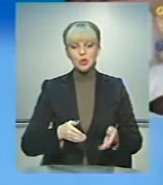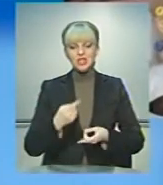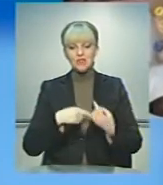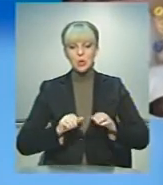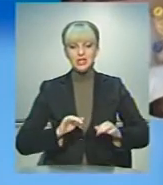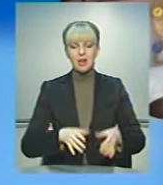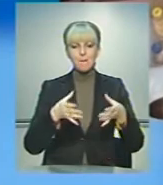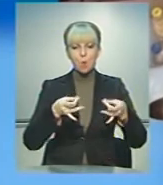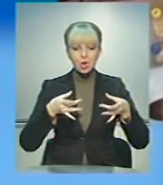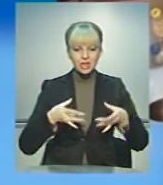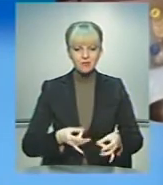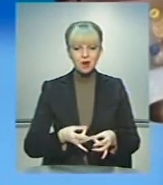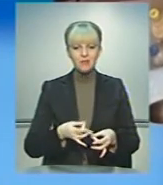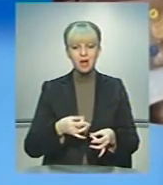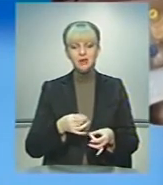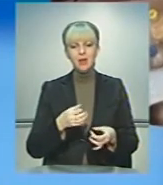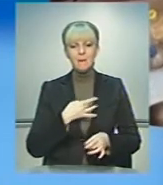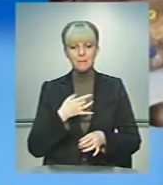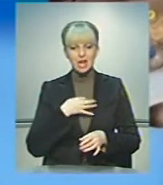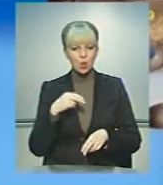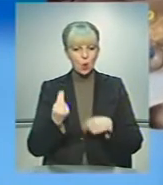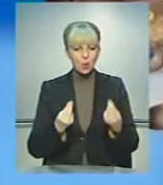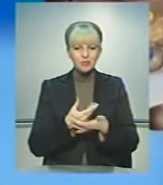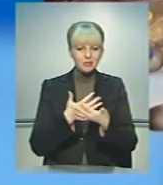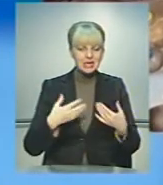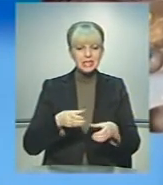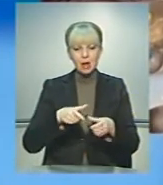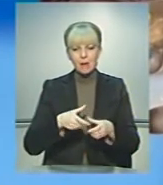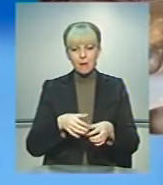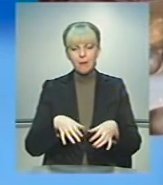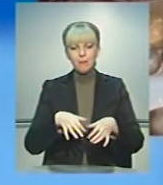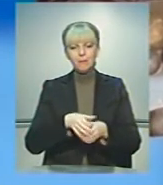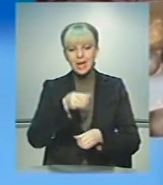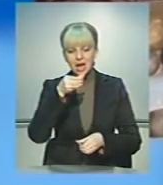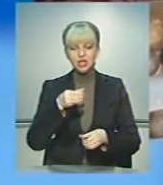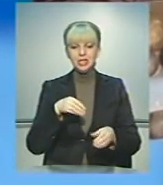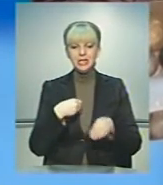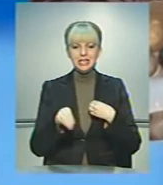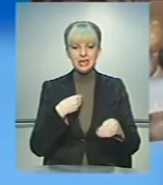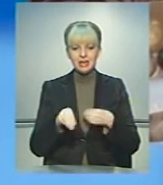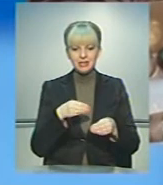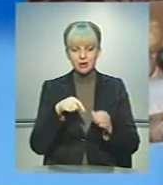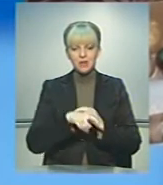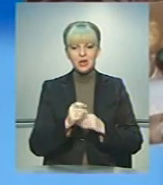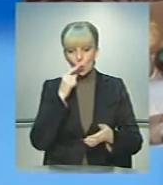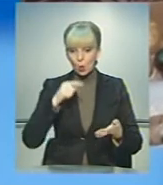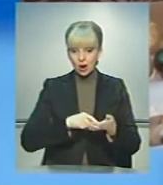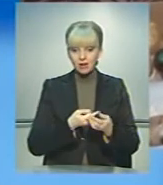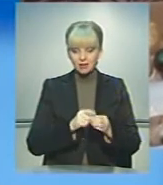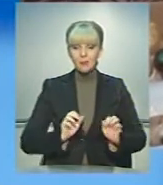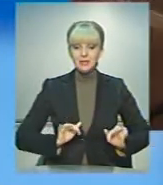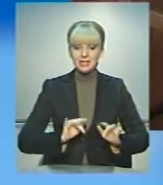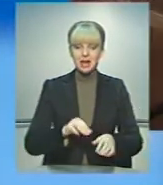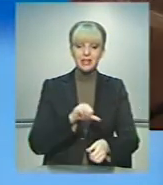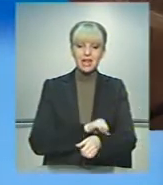дії, поліетиленовий пакет з гранулами білого кольору, різні пляшки з рідинами та скляні ємкості, які вказують на